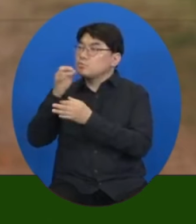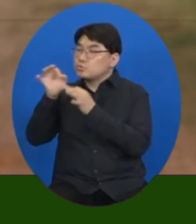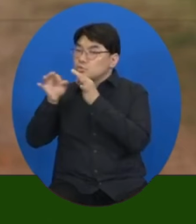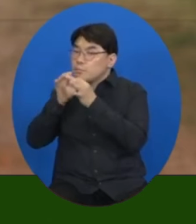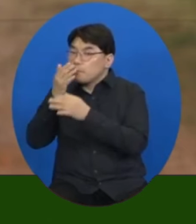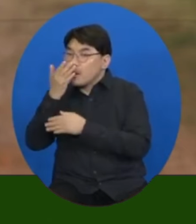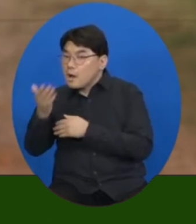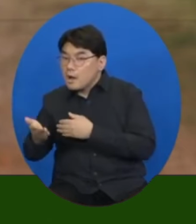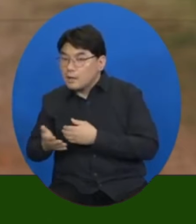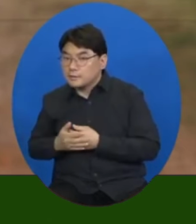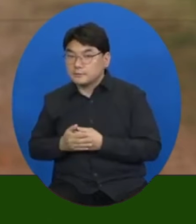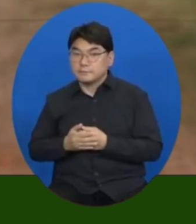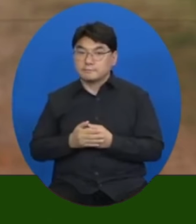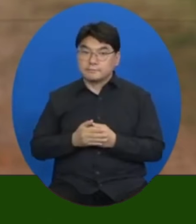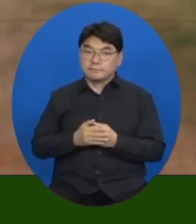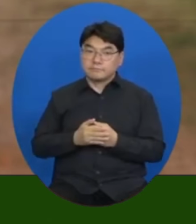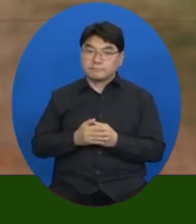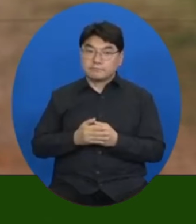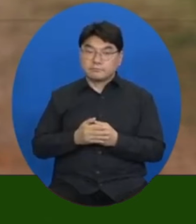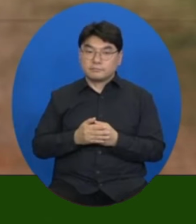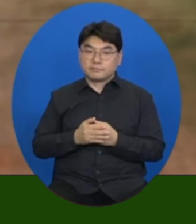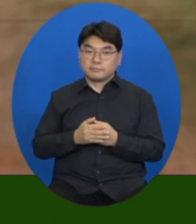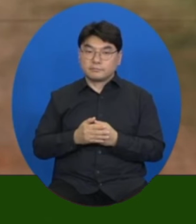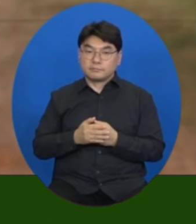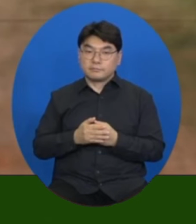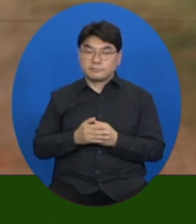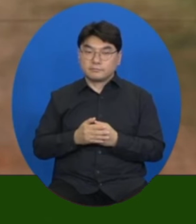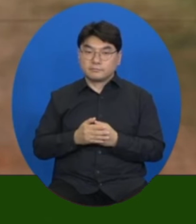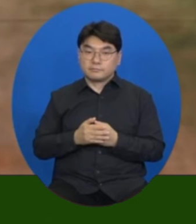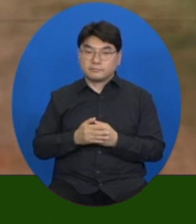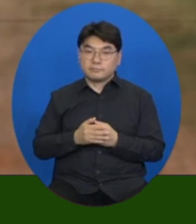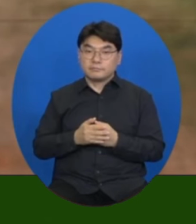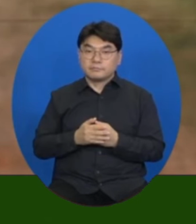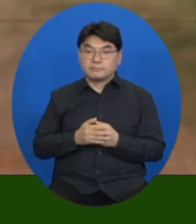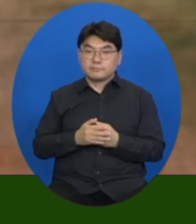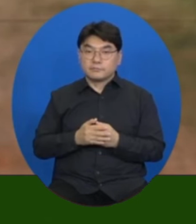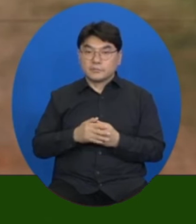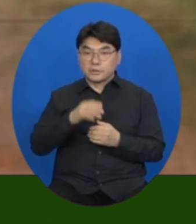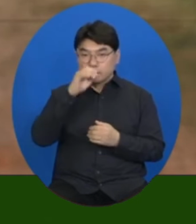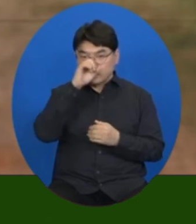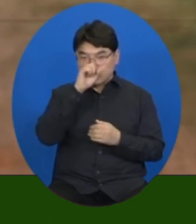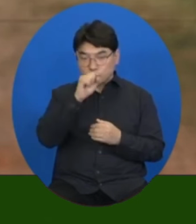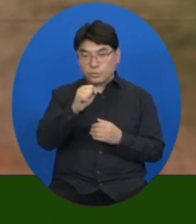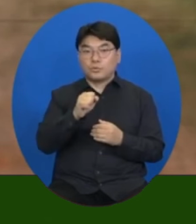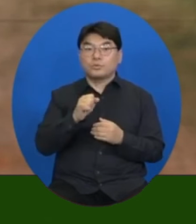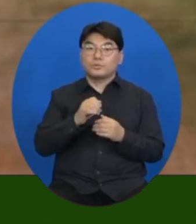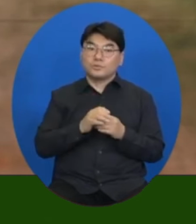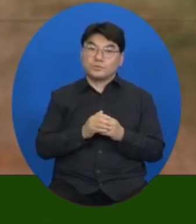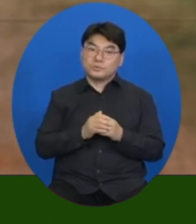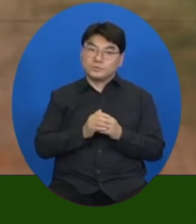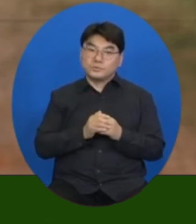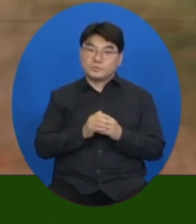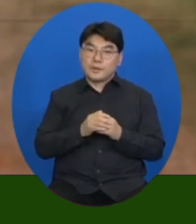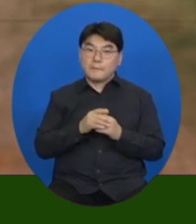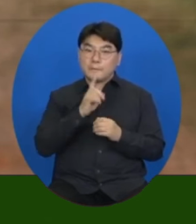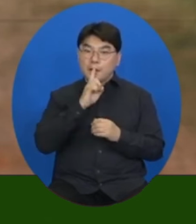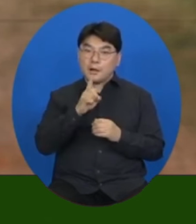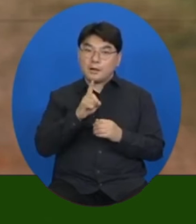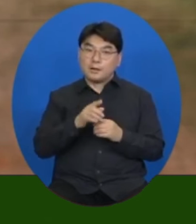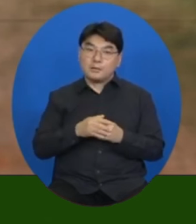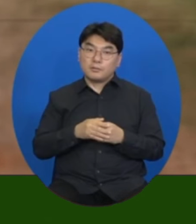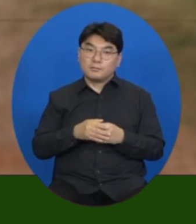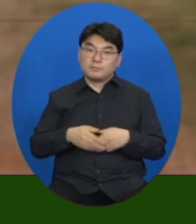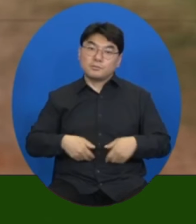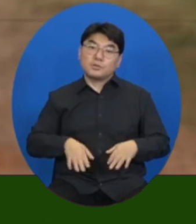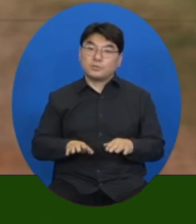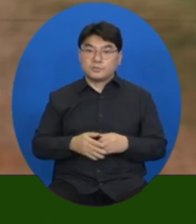위대한 인류의 스승이니 성인이니 어쩌냐 하는 선심성 죄송합니다 좀 강하게 섰어요 헛소리에는